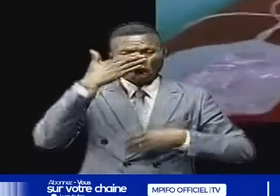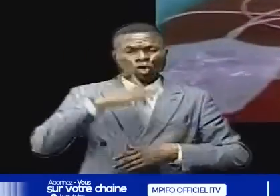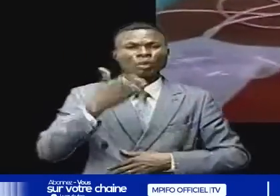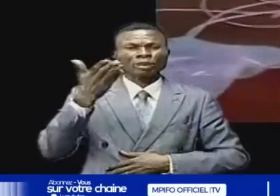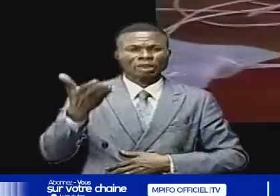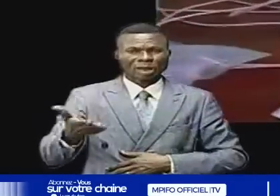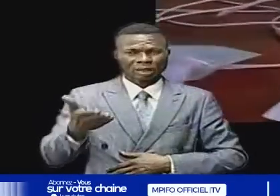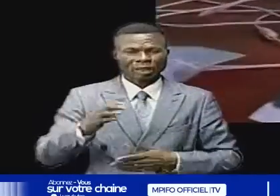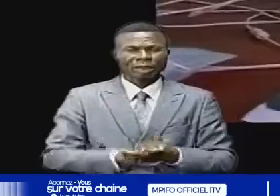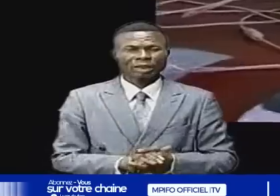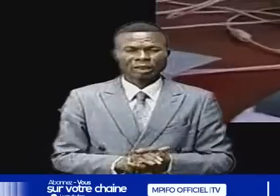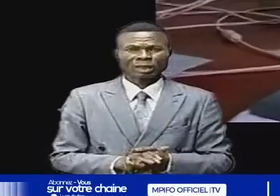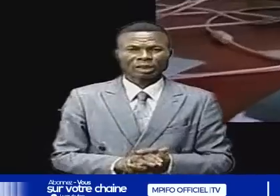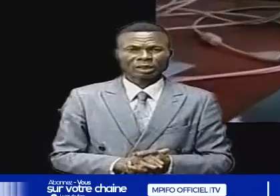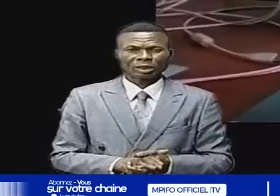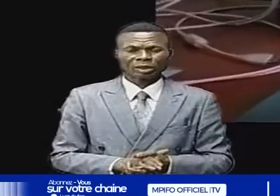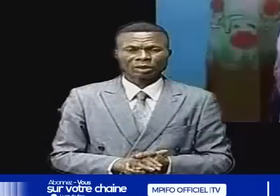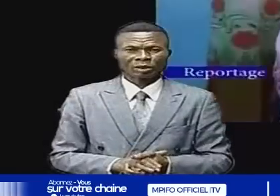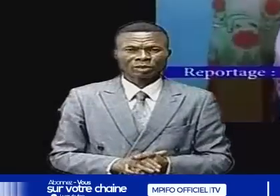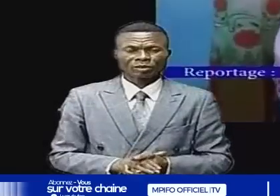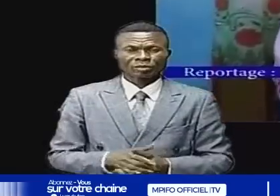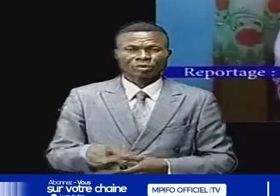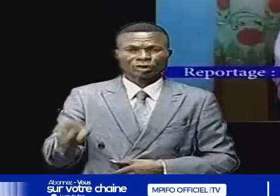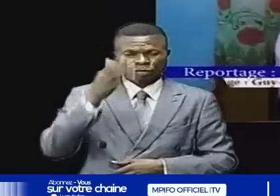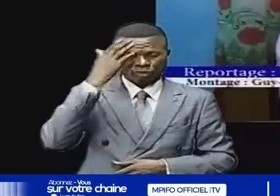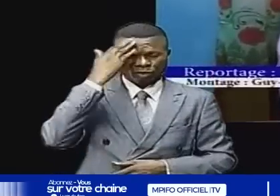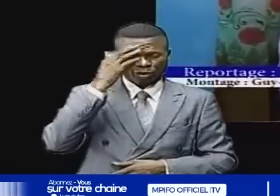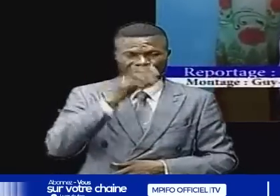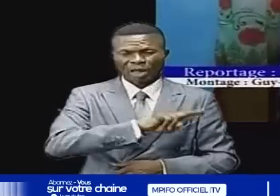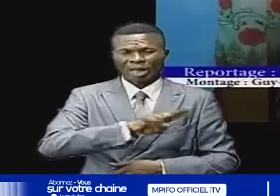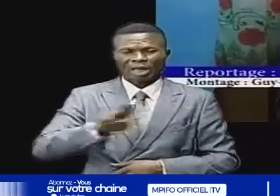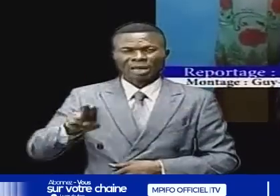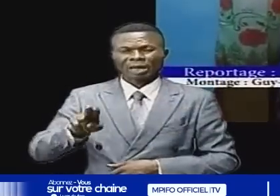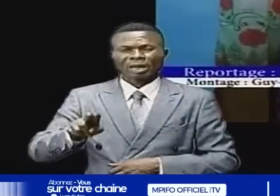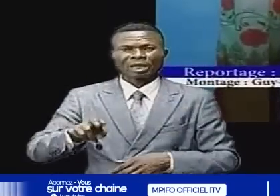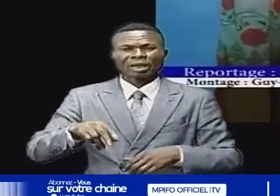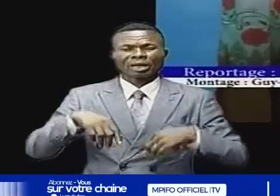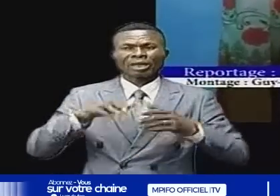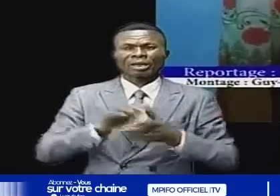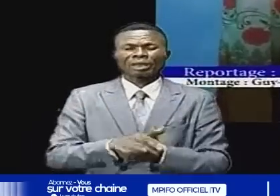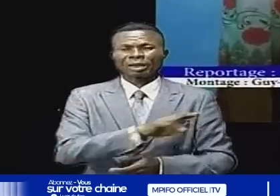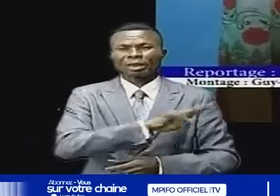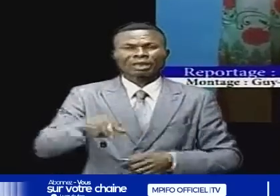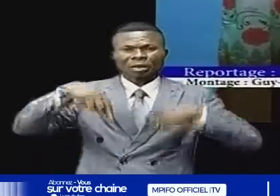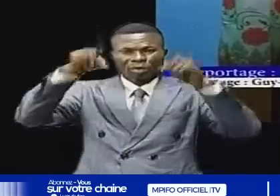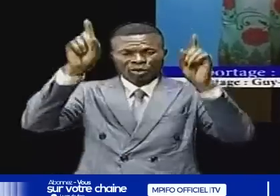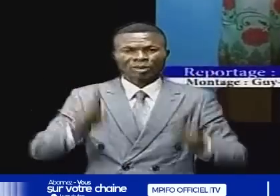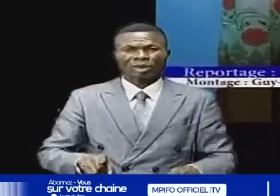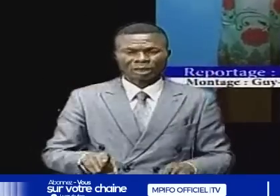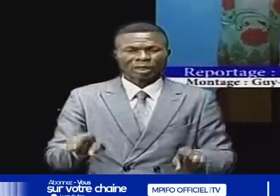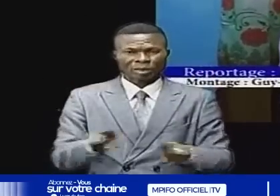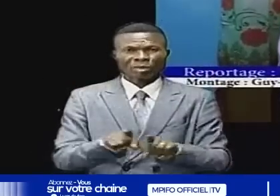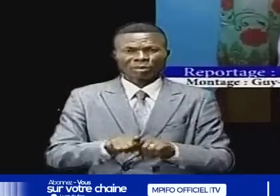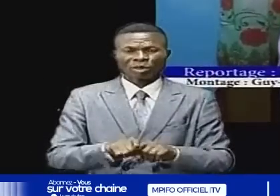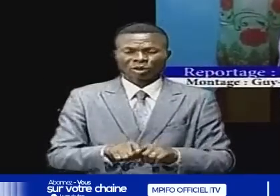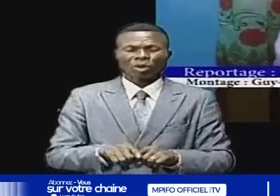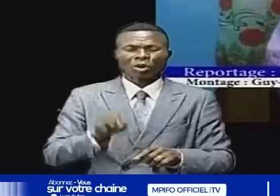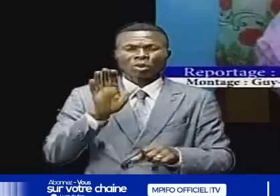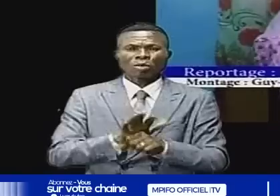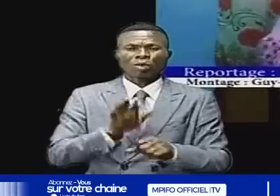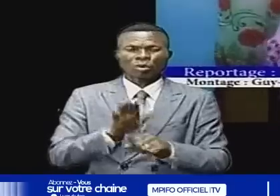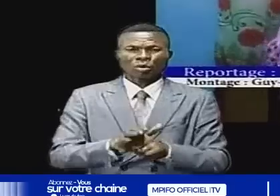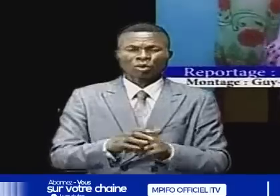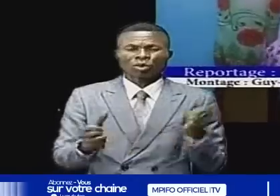édifice. Gemina, vous le savez, c'est un carrefour. Gemina, c'est la plus grande agglomération